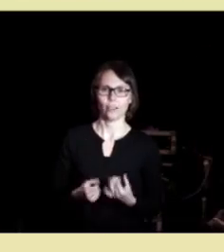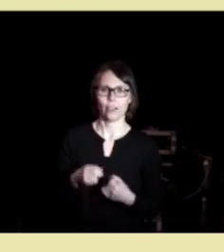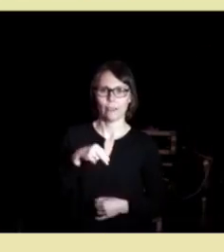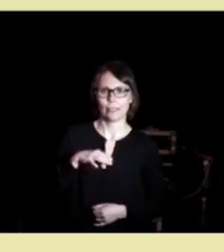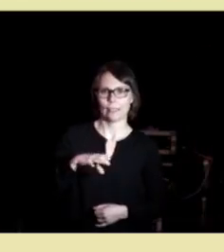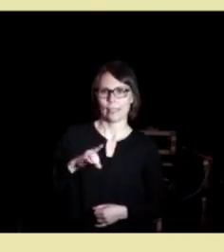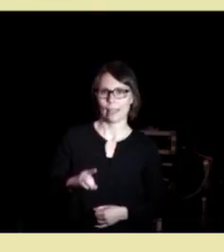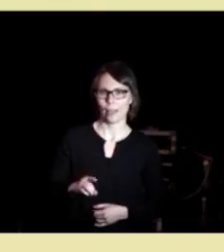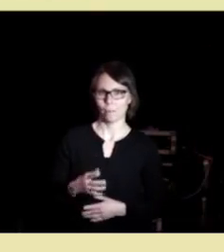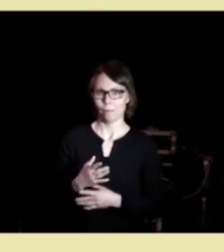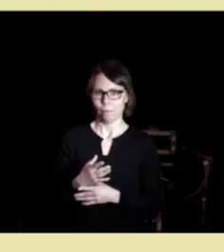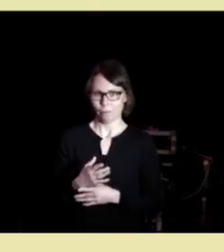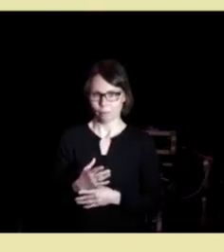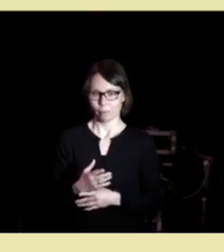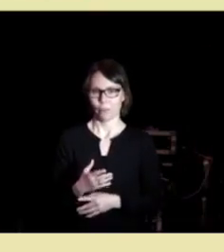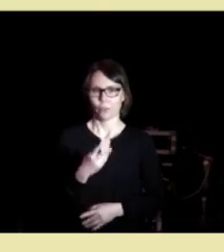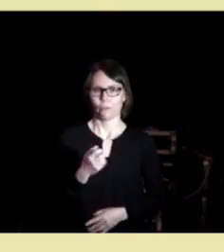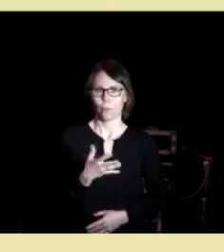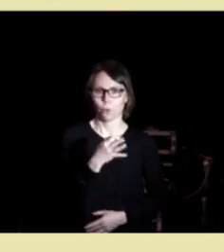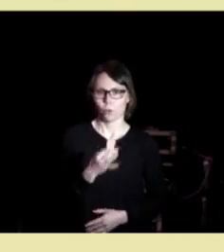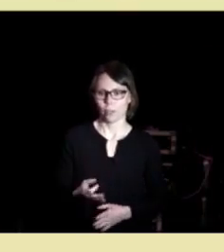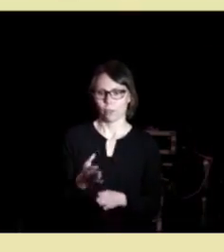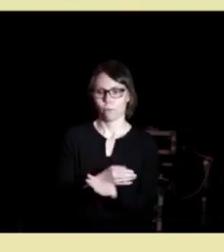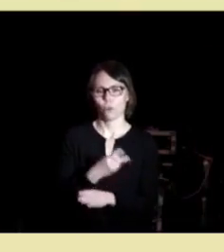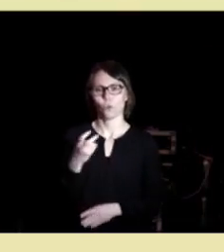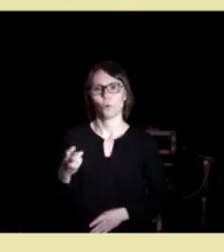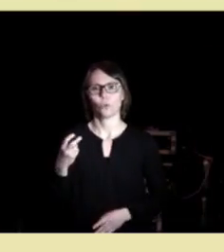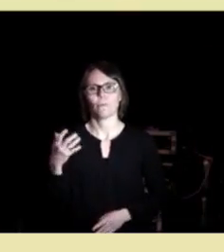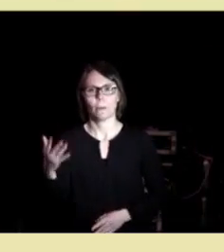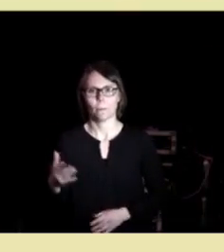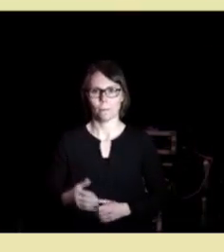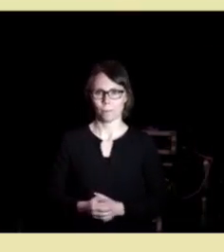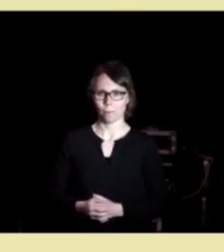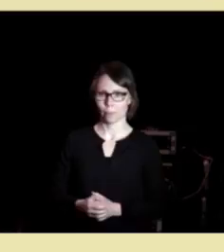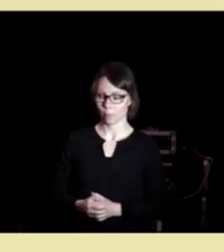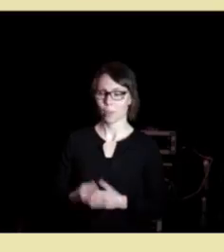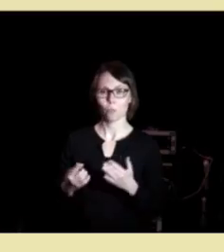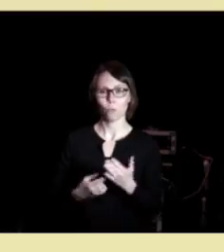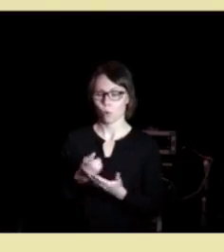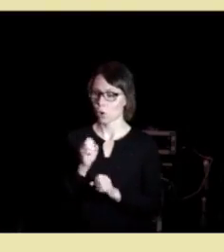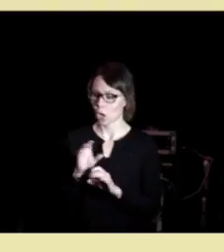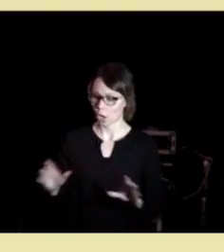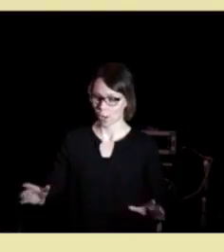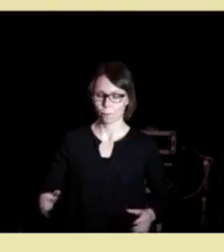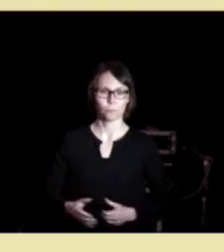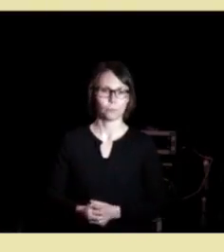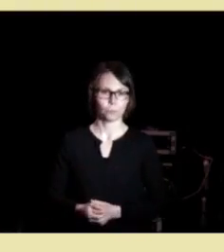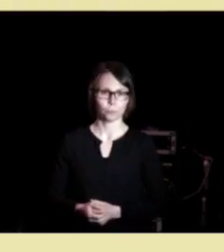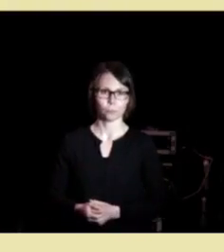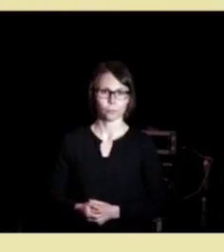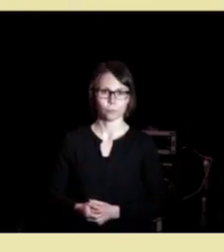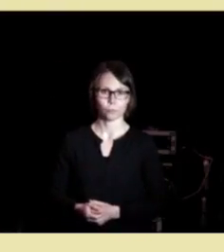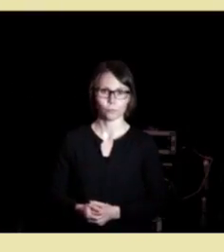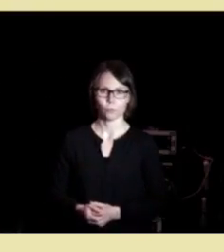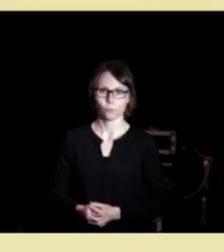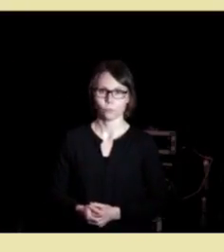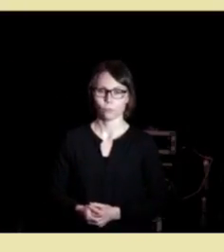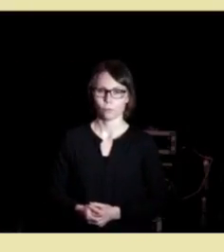25%, ikke smittsomme sykdommer, innen 2025. Det er fullt mulig å få til.